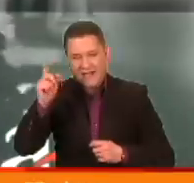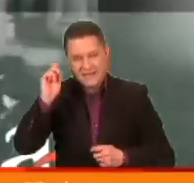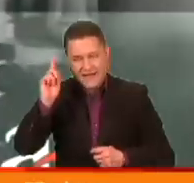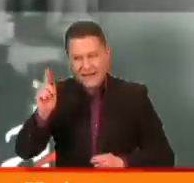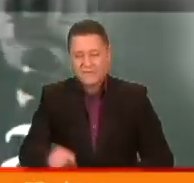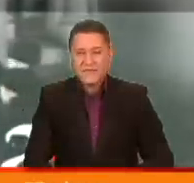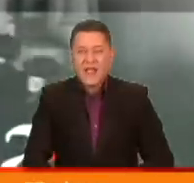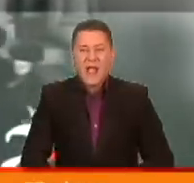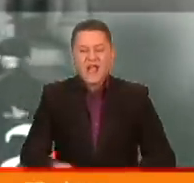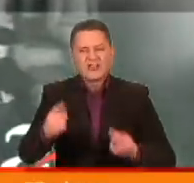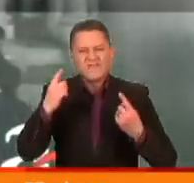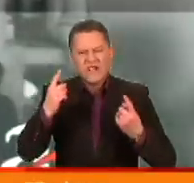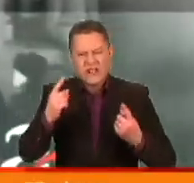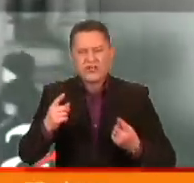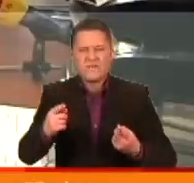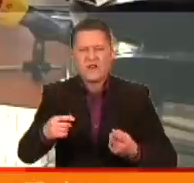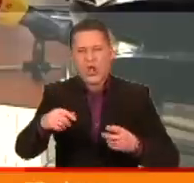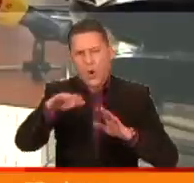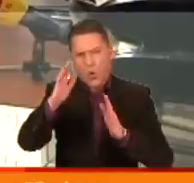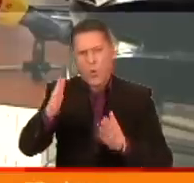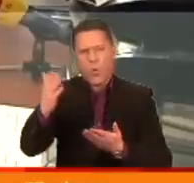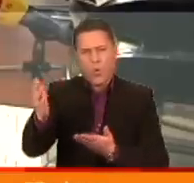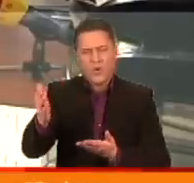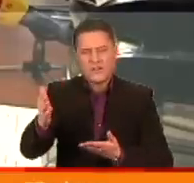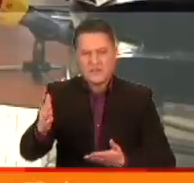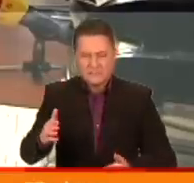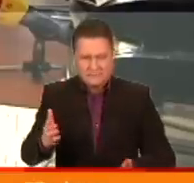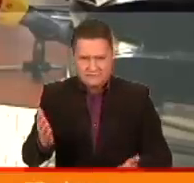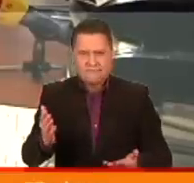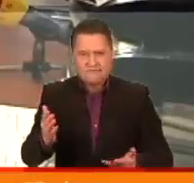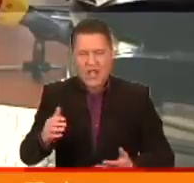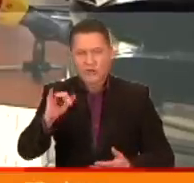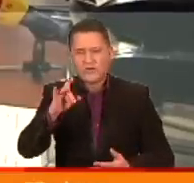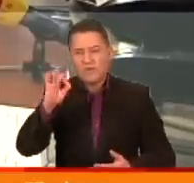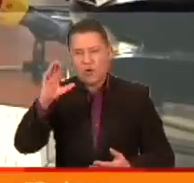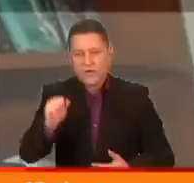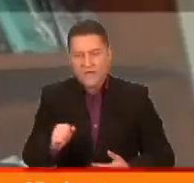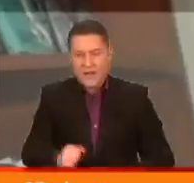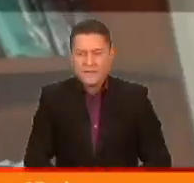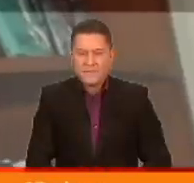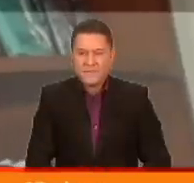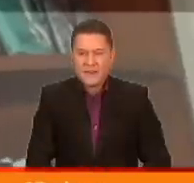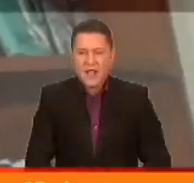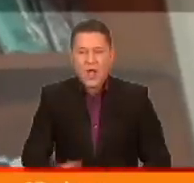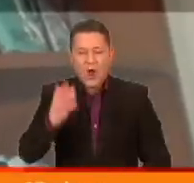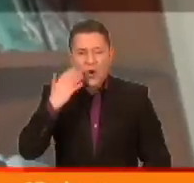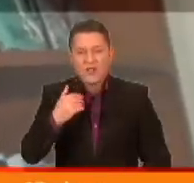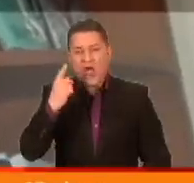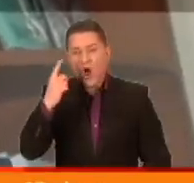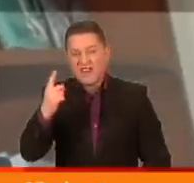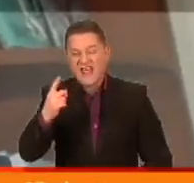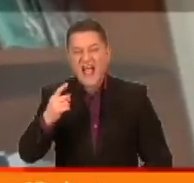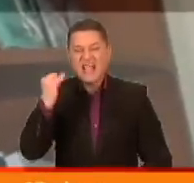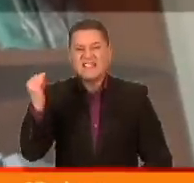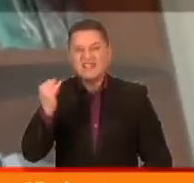ІІ звеличували, культ плекали. І не випадково, пояснюють в Інституті національної пам'яті. Коли одна історія і один народ,